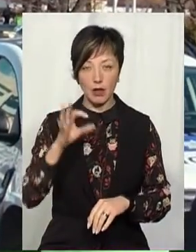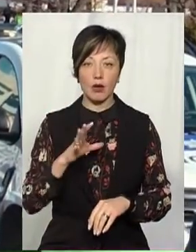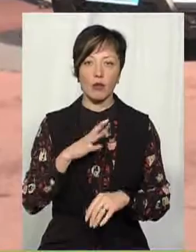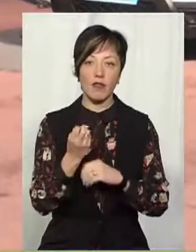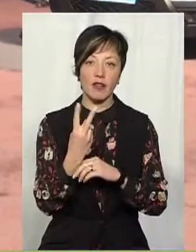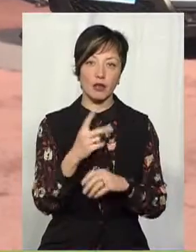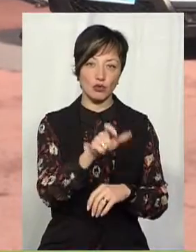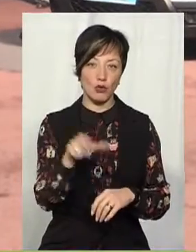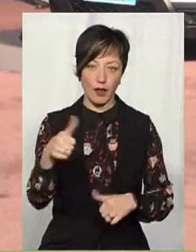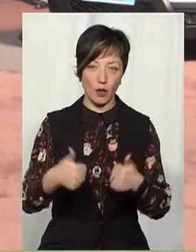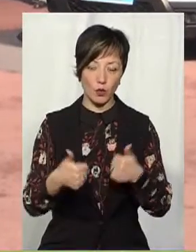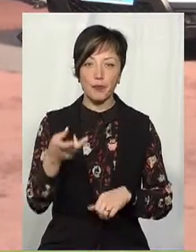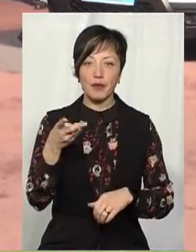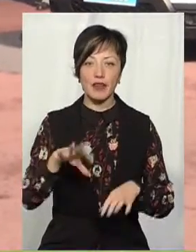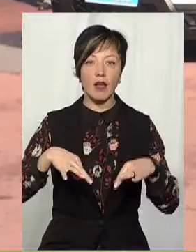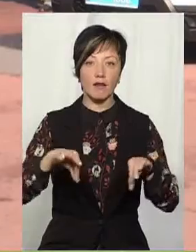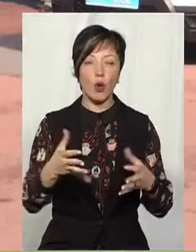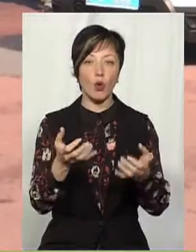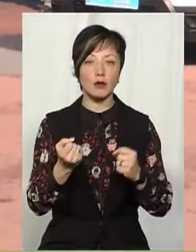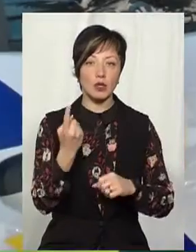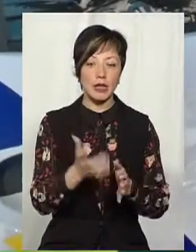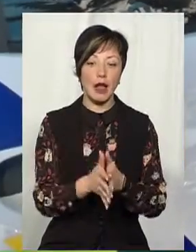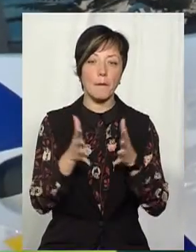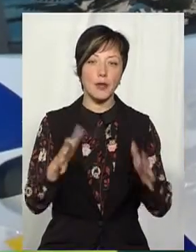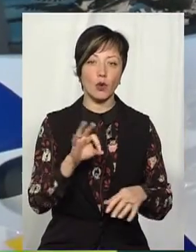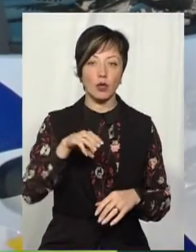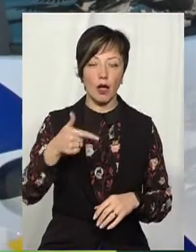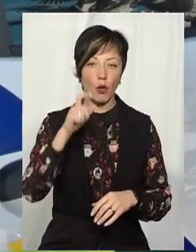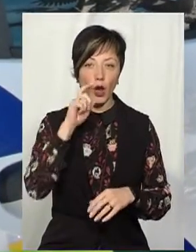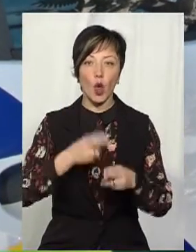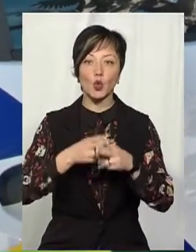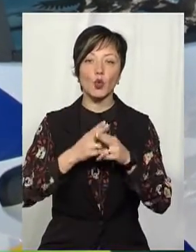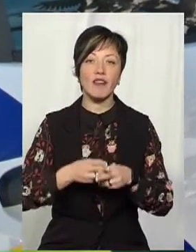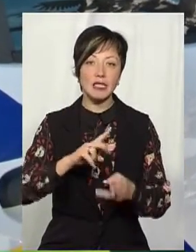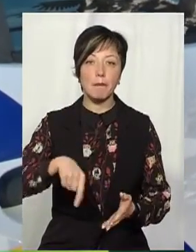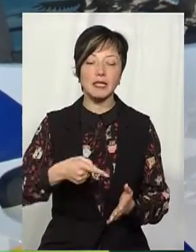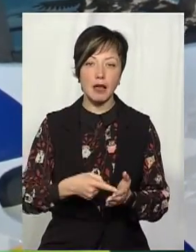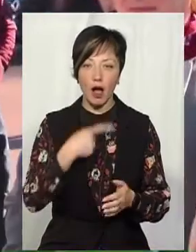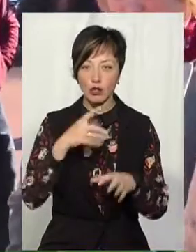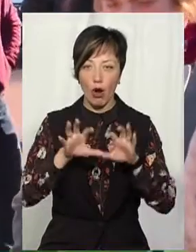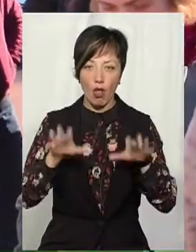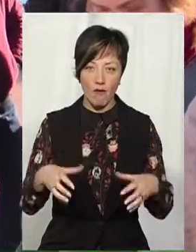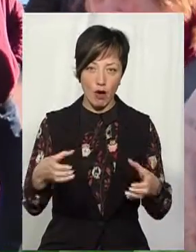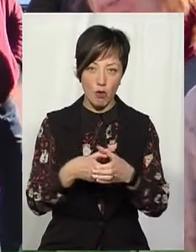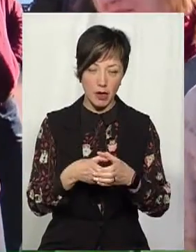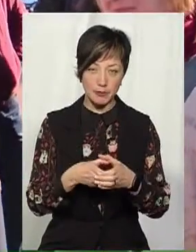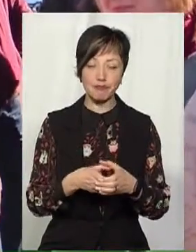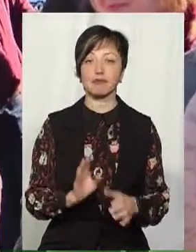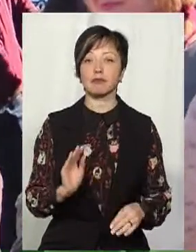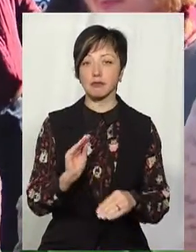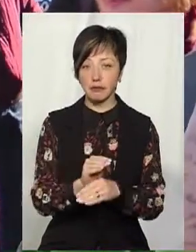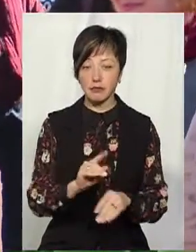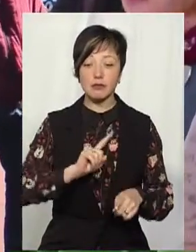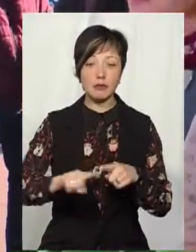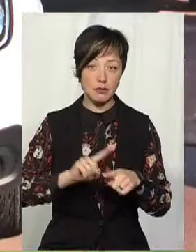12 чоловік. Дві автівки сьогодні отримала й одна з найбільших ОТГ України – Дунаєвецька міська, каже голова громади Веліна Заєць. Додає,